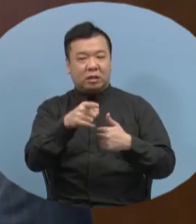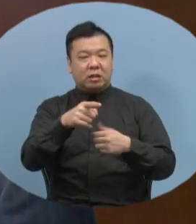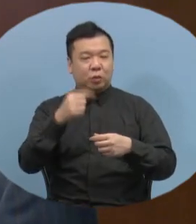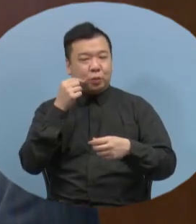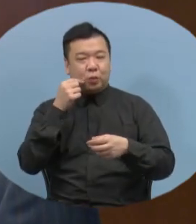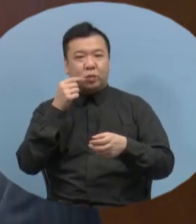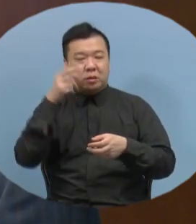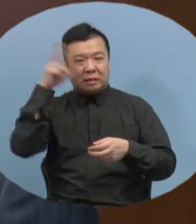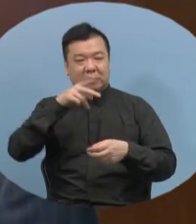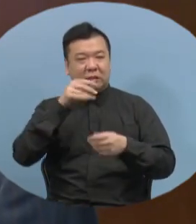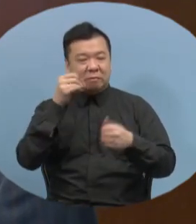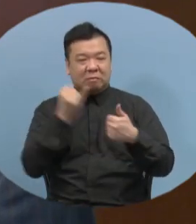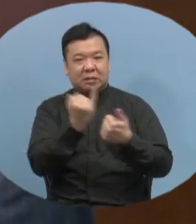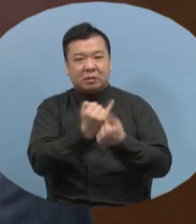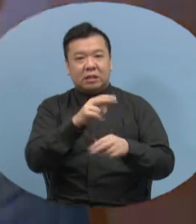子。